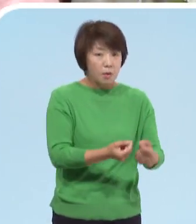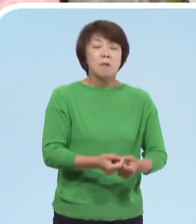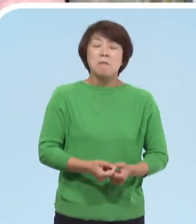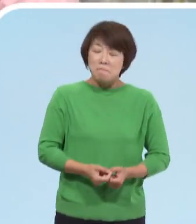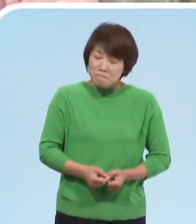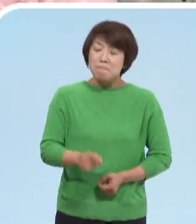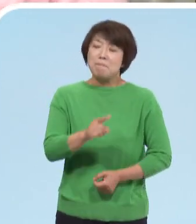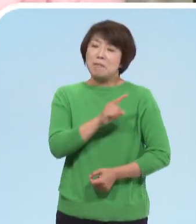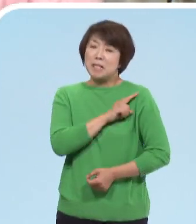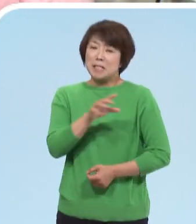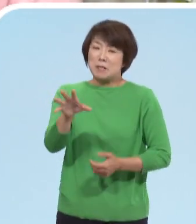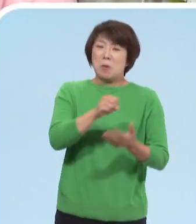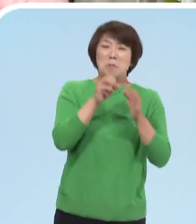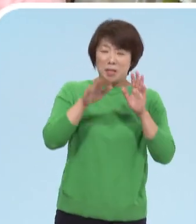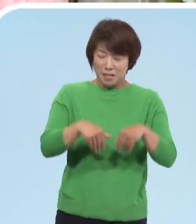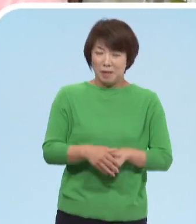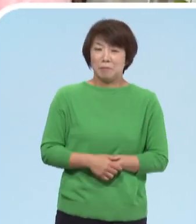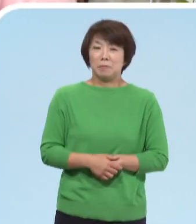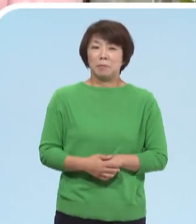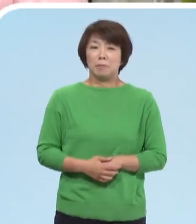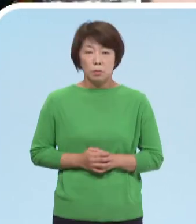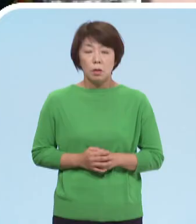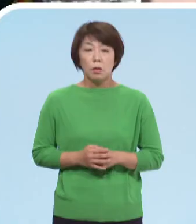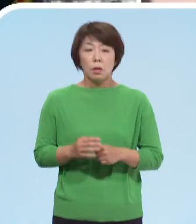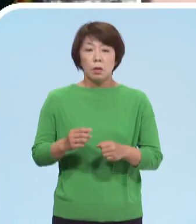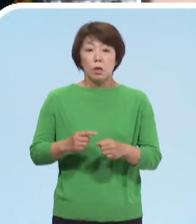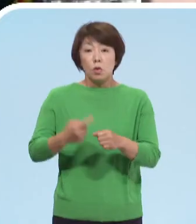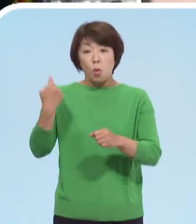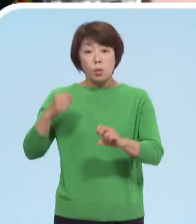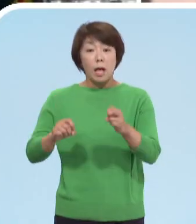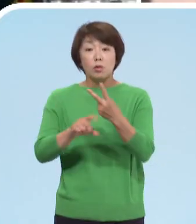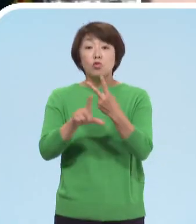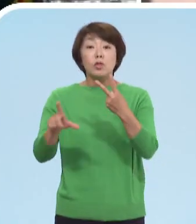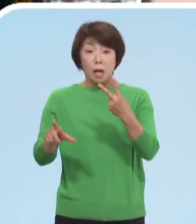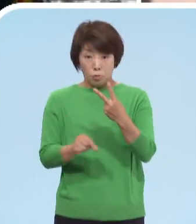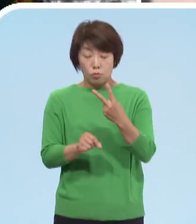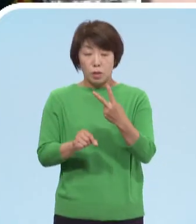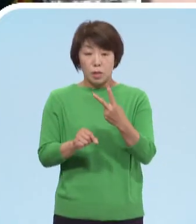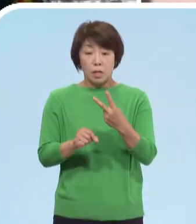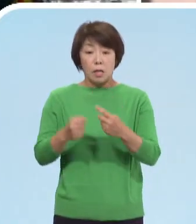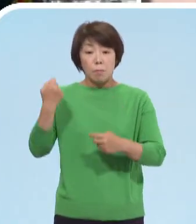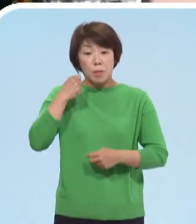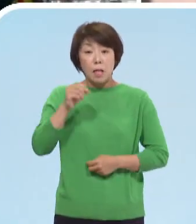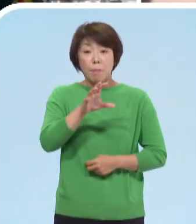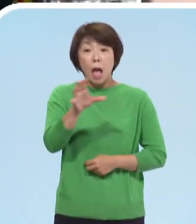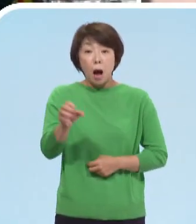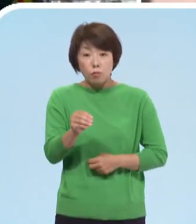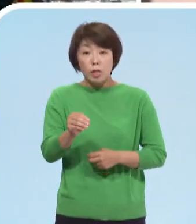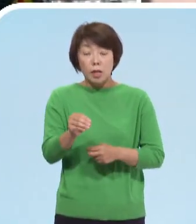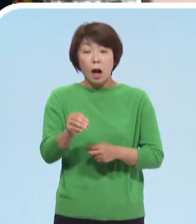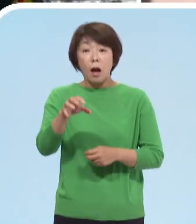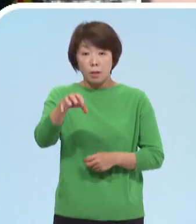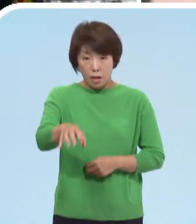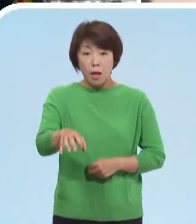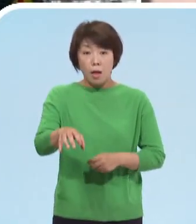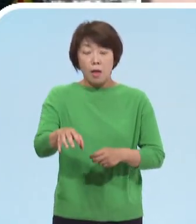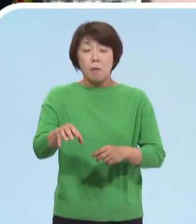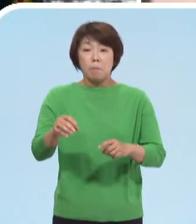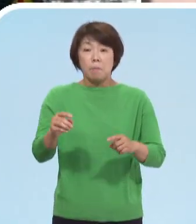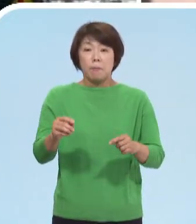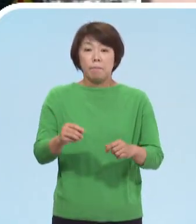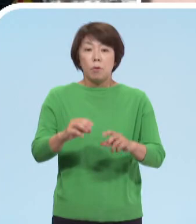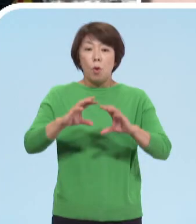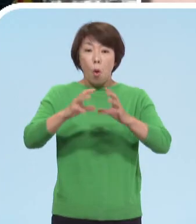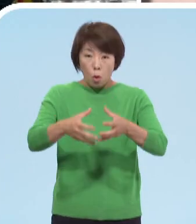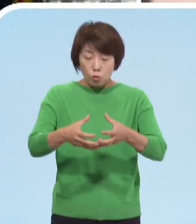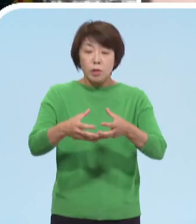ちょっと1位を取ったんです。 1位？ はい。 去年12月に南アフリカで開催されたバー